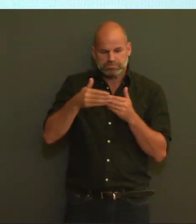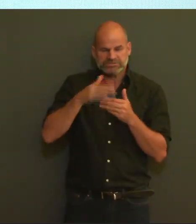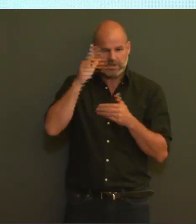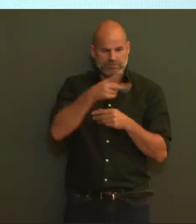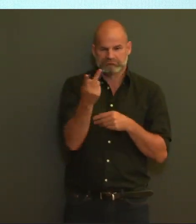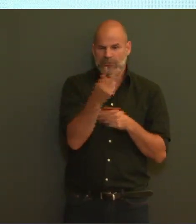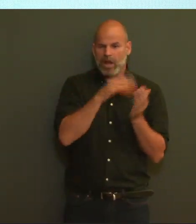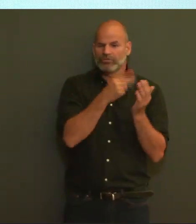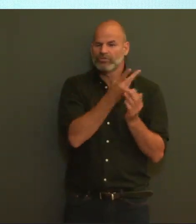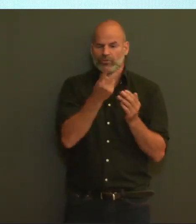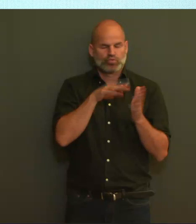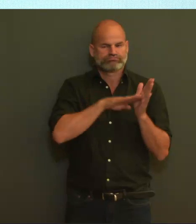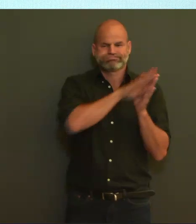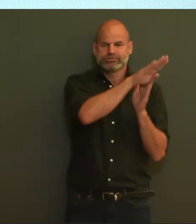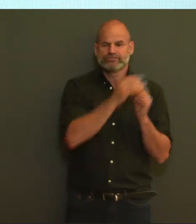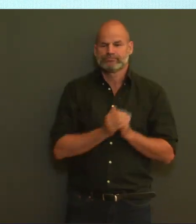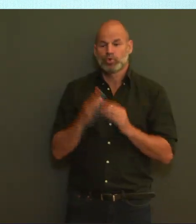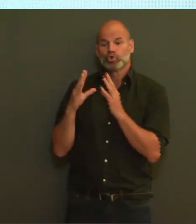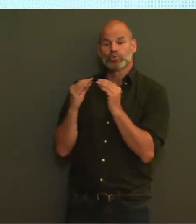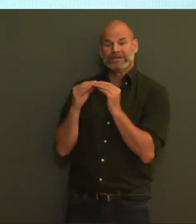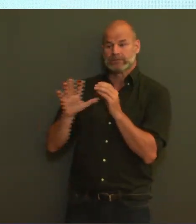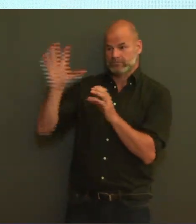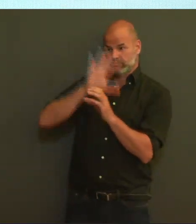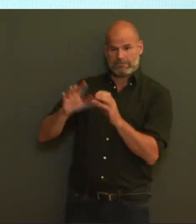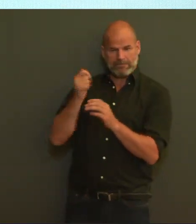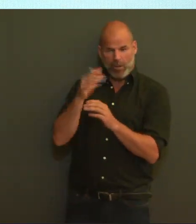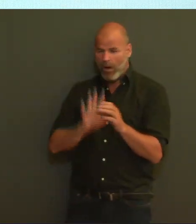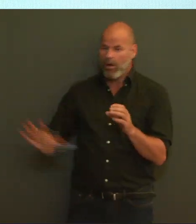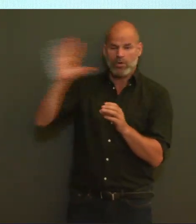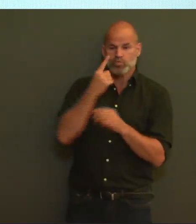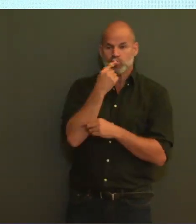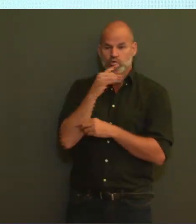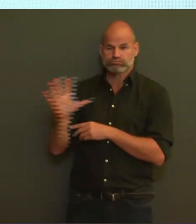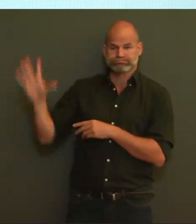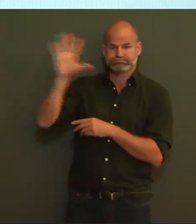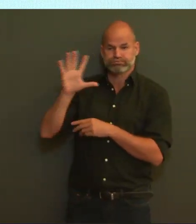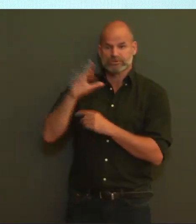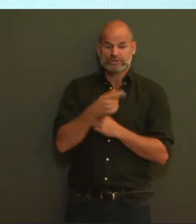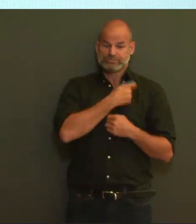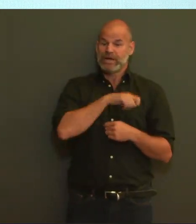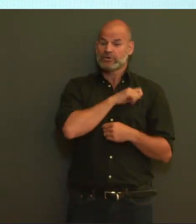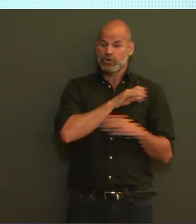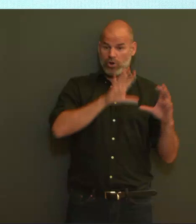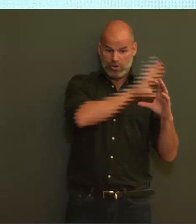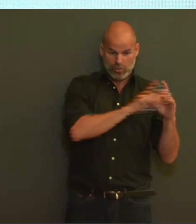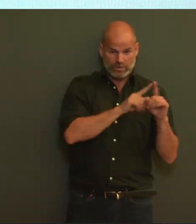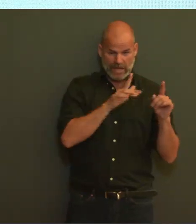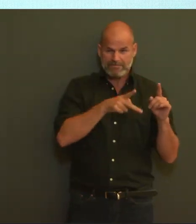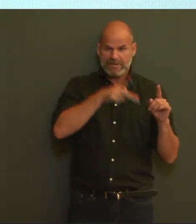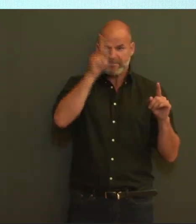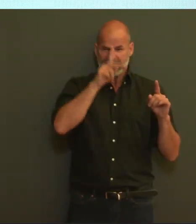regio's rood. In Spanje is het zo dat meer en meer regio's rood beginnen kleuren, of